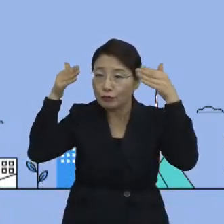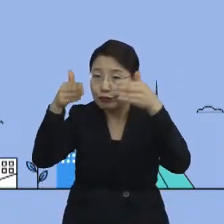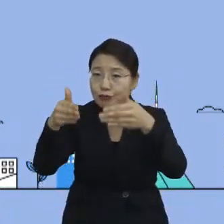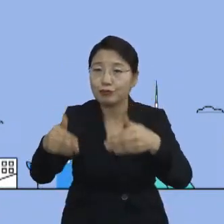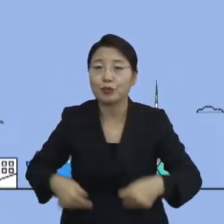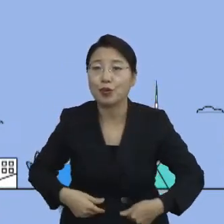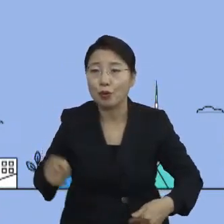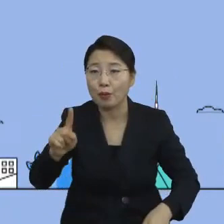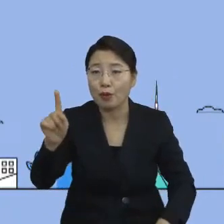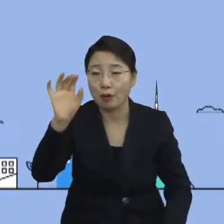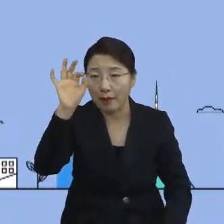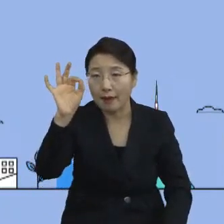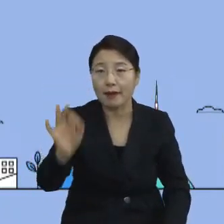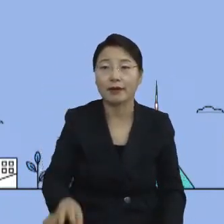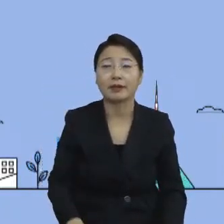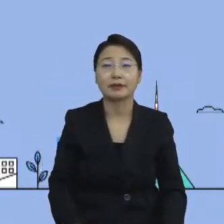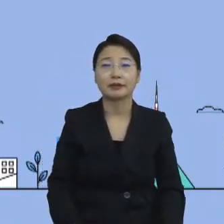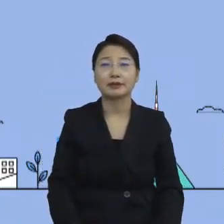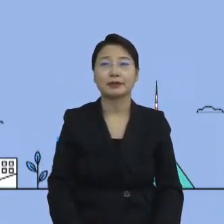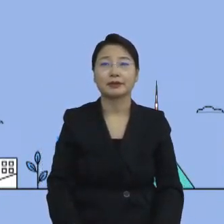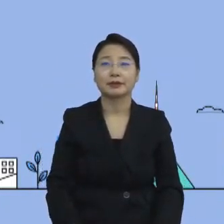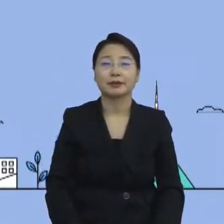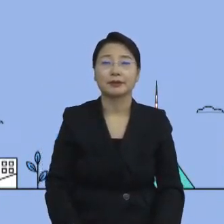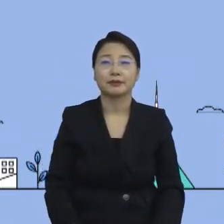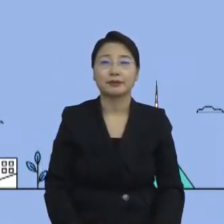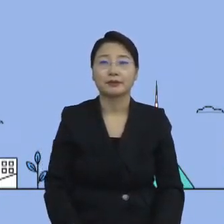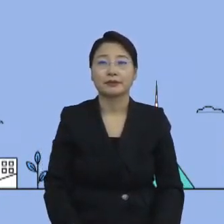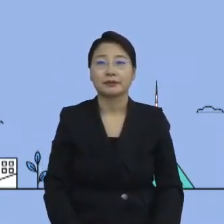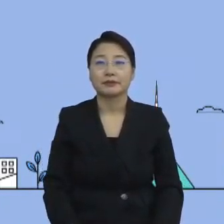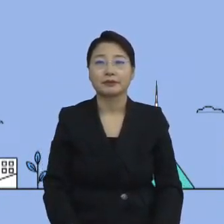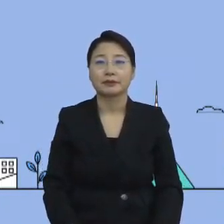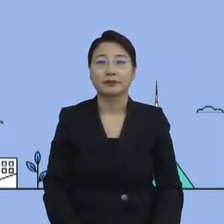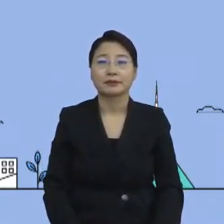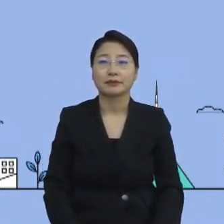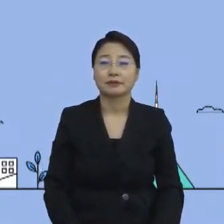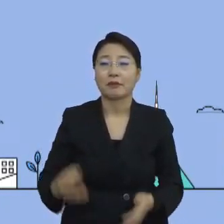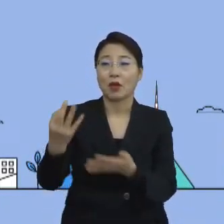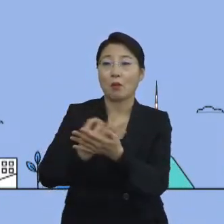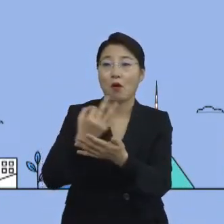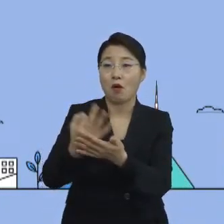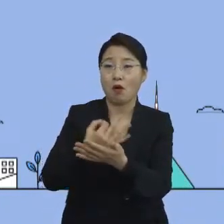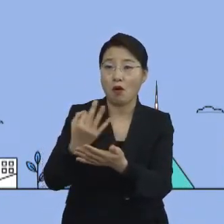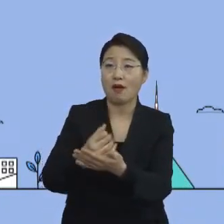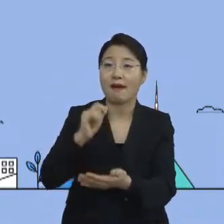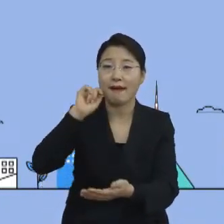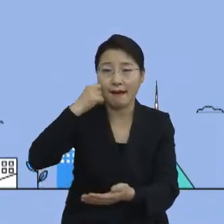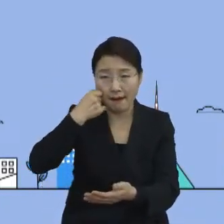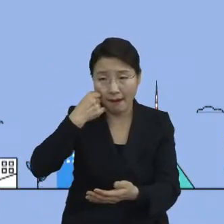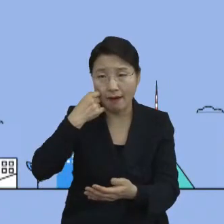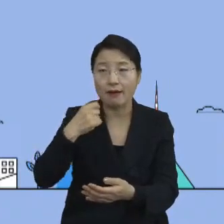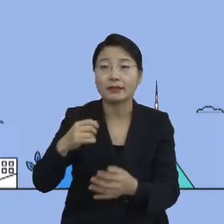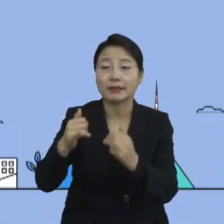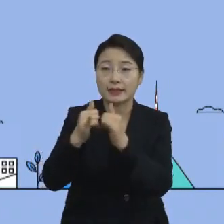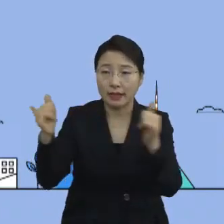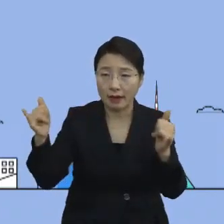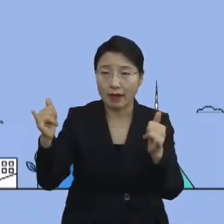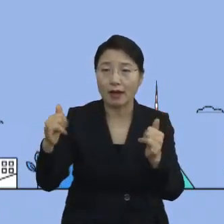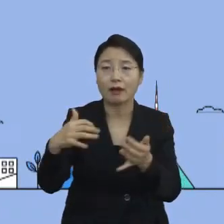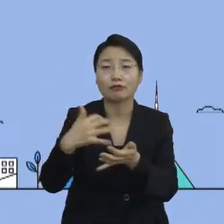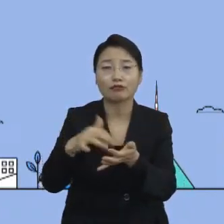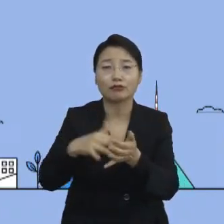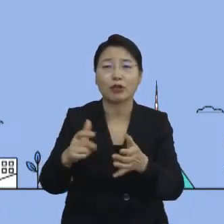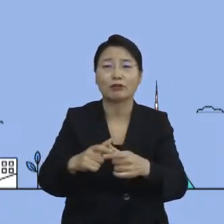거는 바로 이 부분입니다. 이 부분. 근로소득이 어려운 분들 가계에 늘어나고 있다. 이게